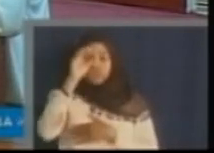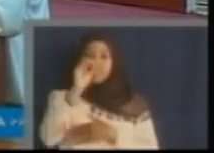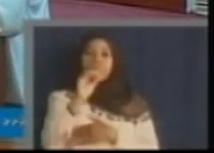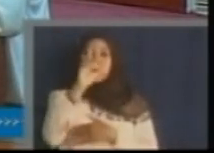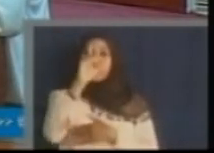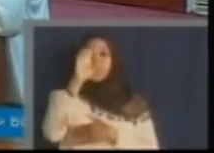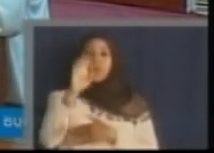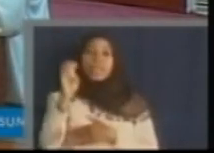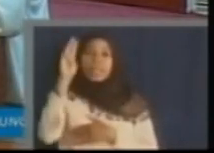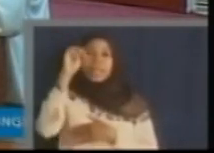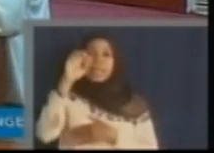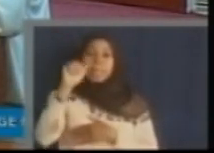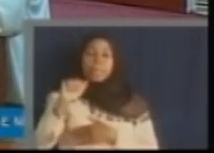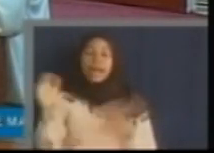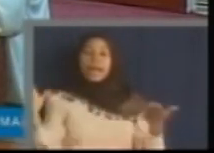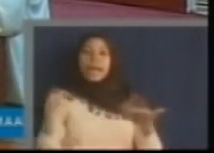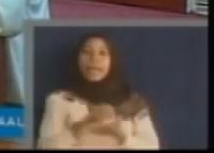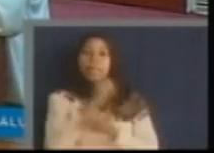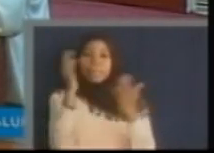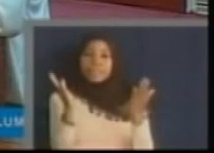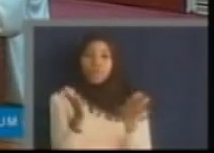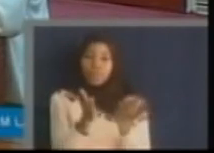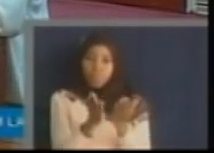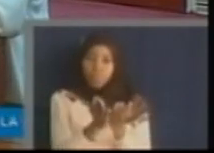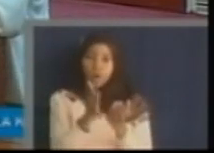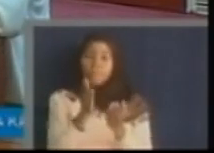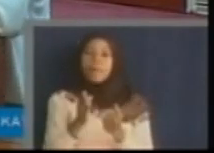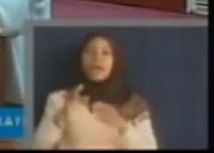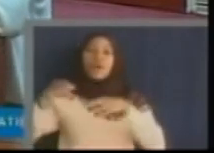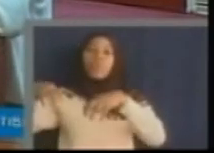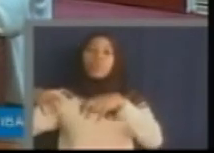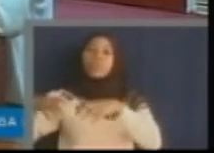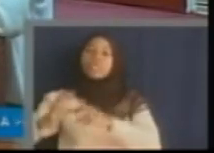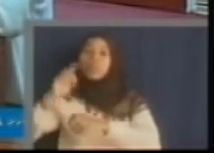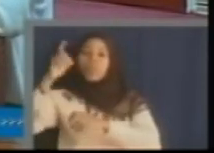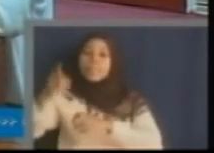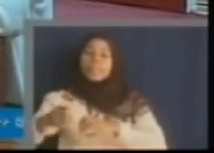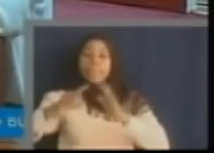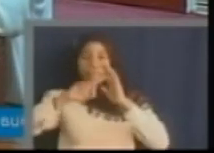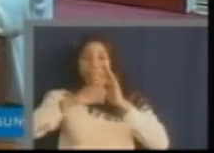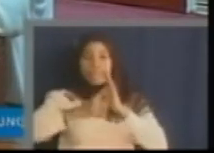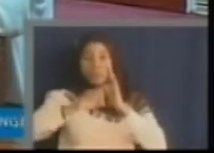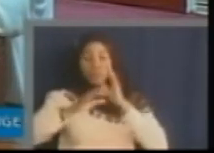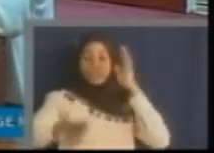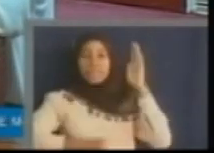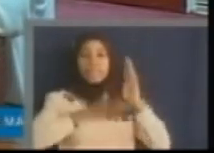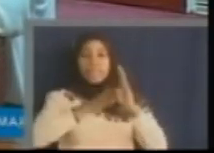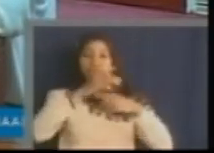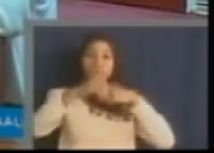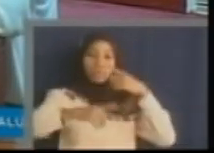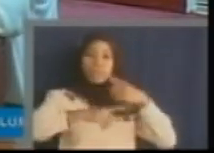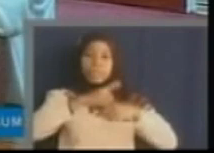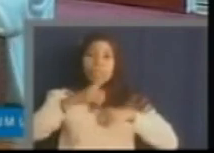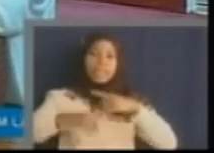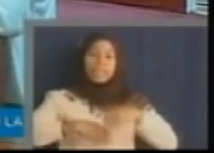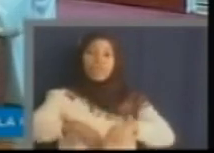kuomba kutenga kanuni kando ili utenguaji wa kanuni ile uendelee kuchukua muda wa siku tatu